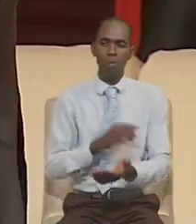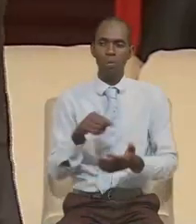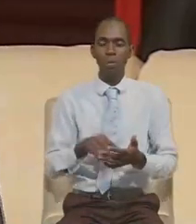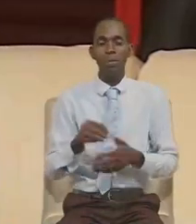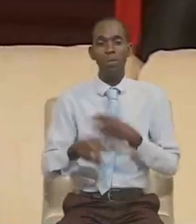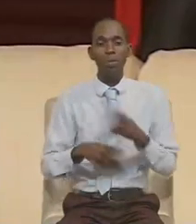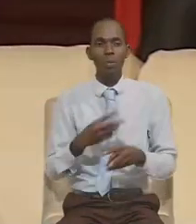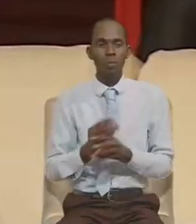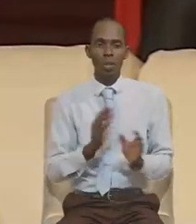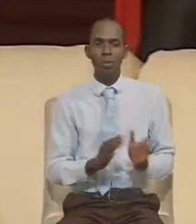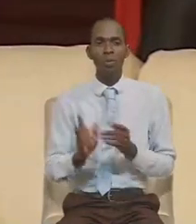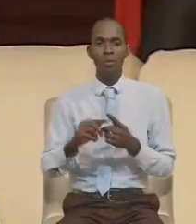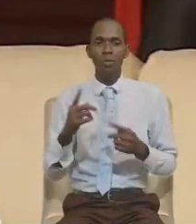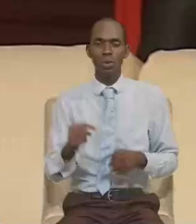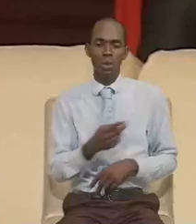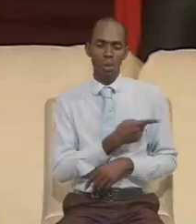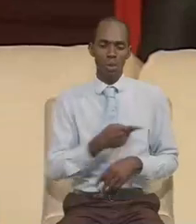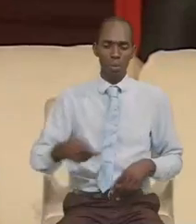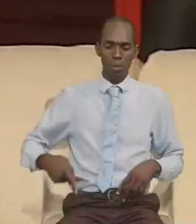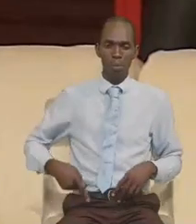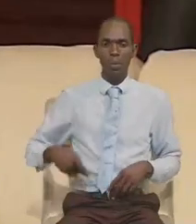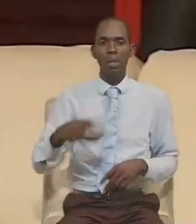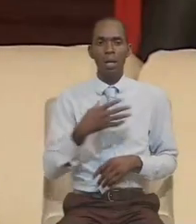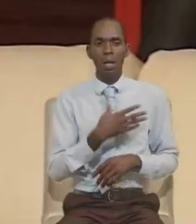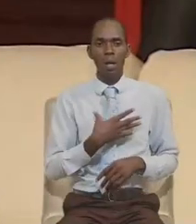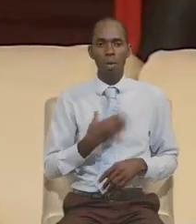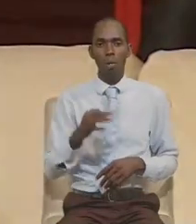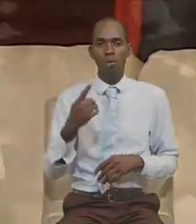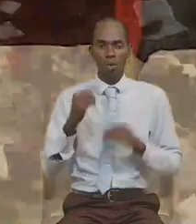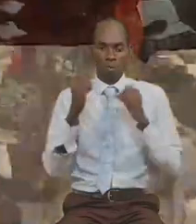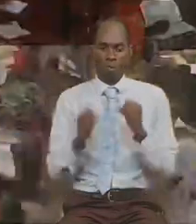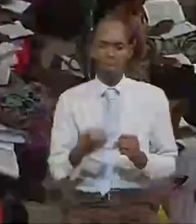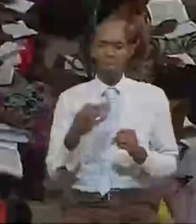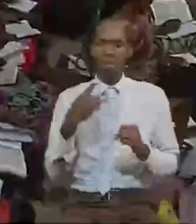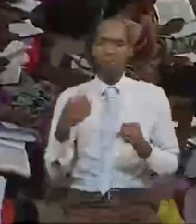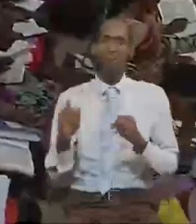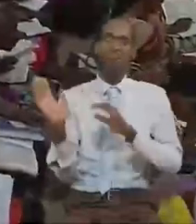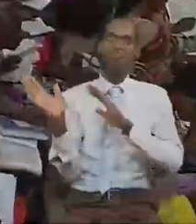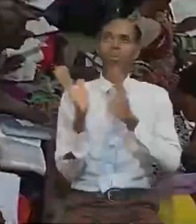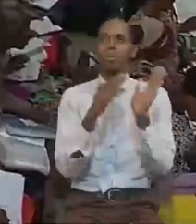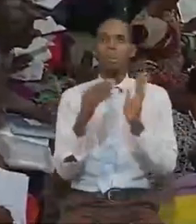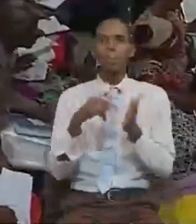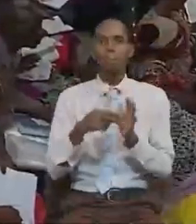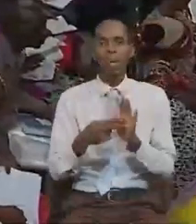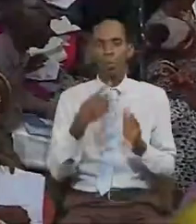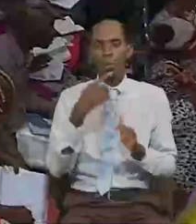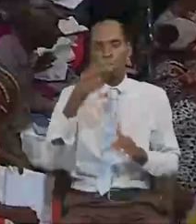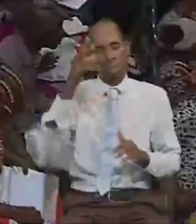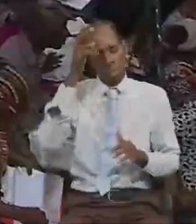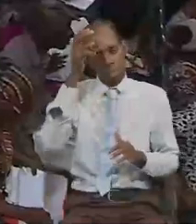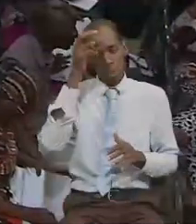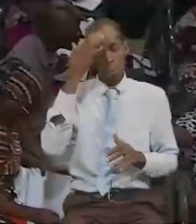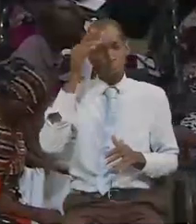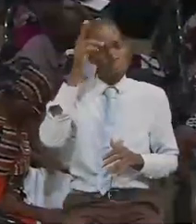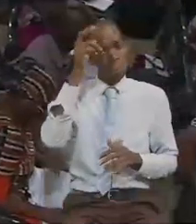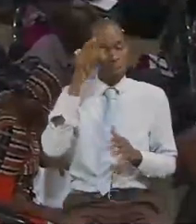l'air. Il parle la puissance de Satan. Satan tue. Satan